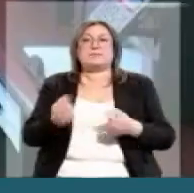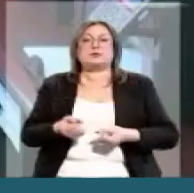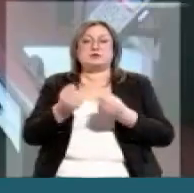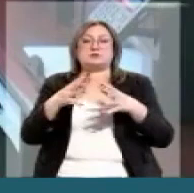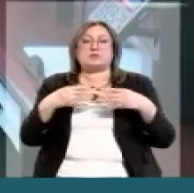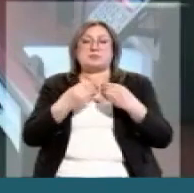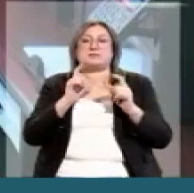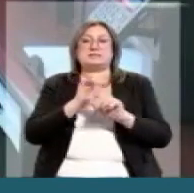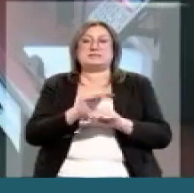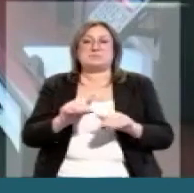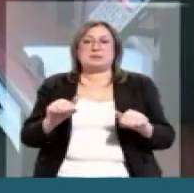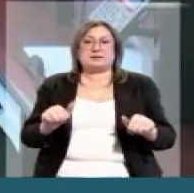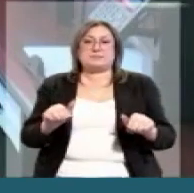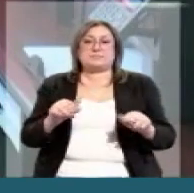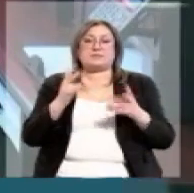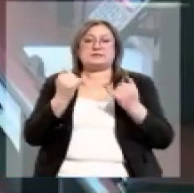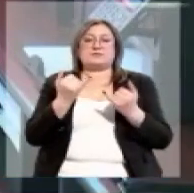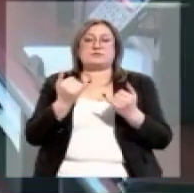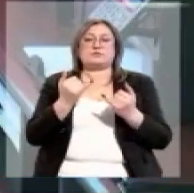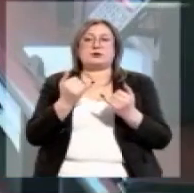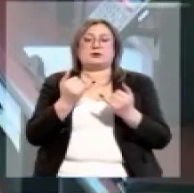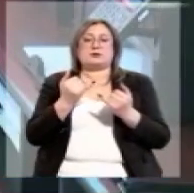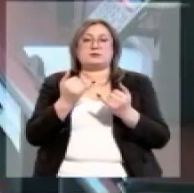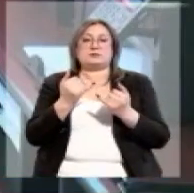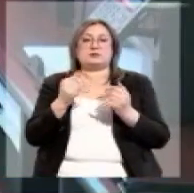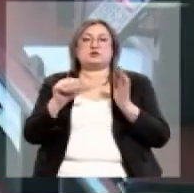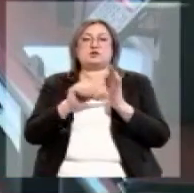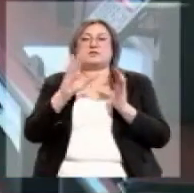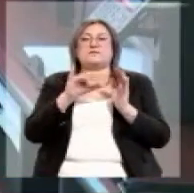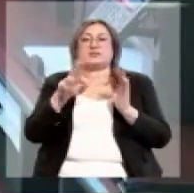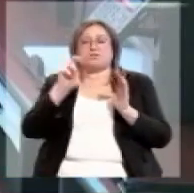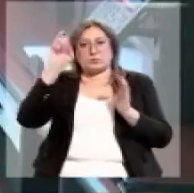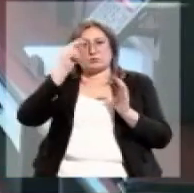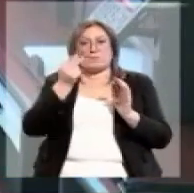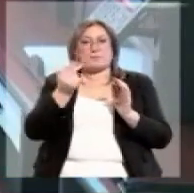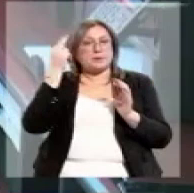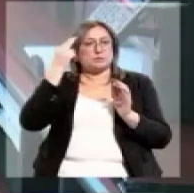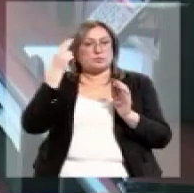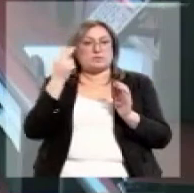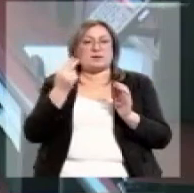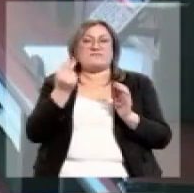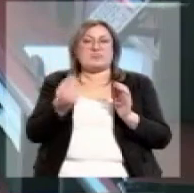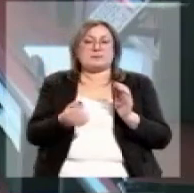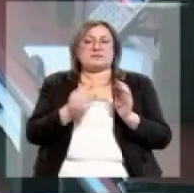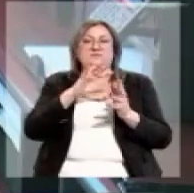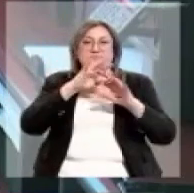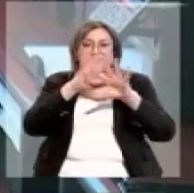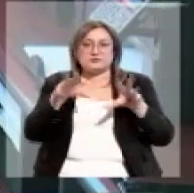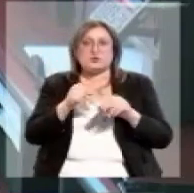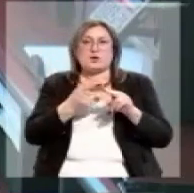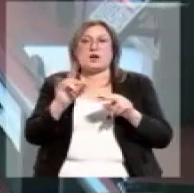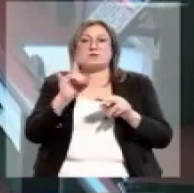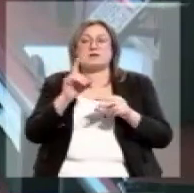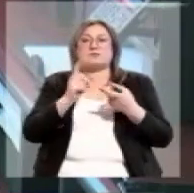детьми на сегодня предусмотрены 6 видов государственных пособий и выплат. Все они, вот